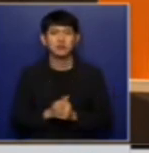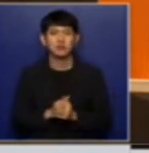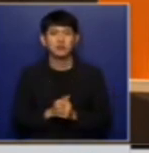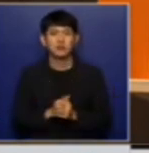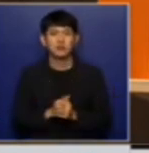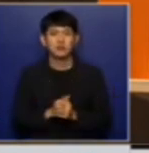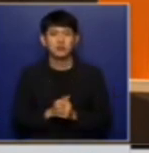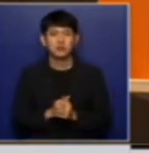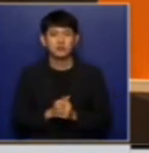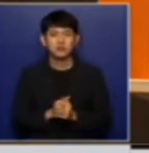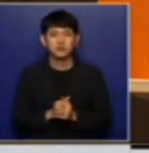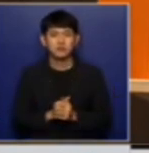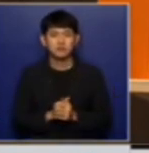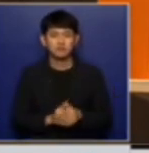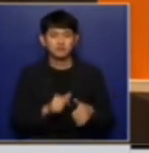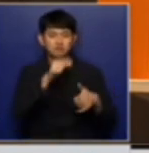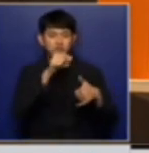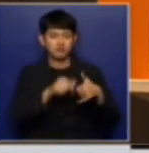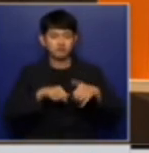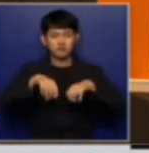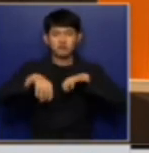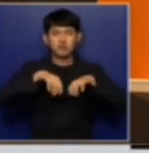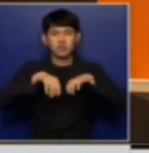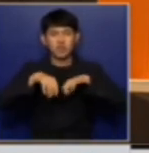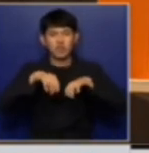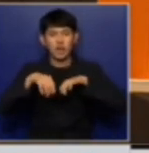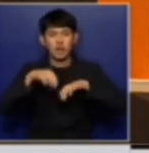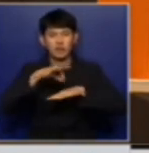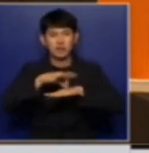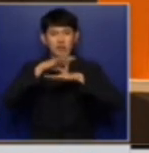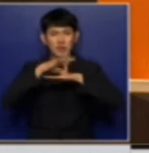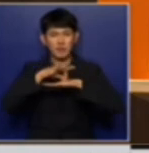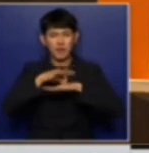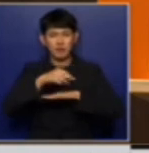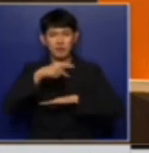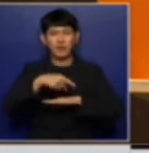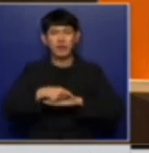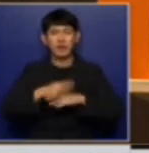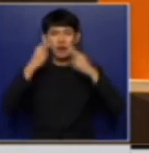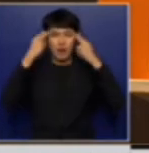สามารถที่จะเข้าไปบริหารจัดการนั่งอยู่โต๊ะนั้นได้อีกต่อไป